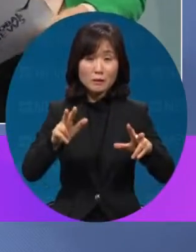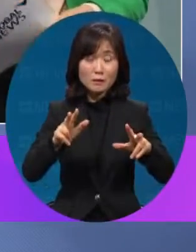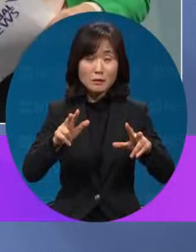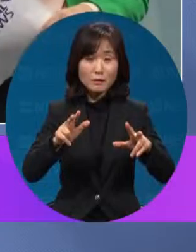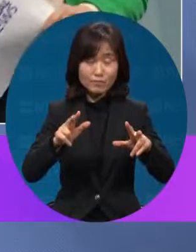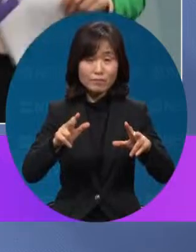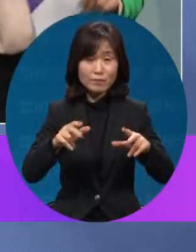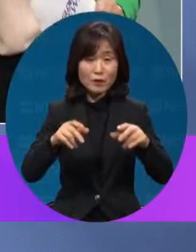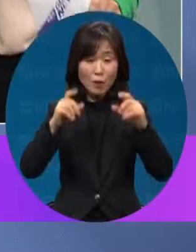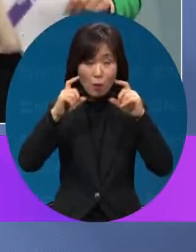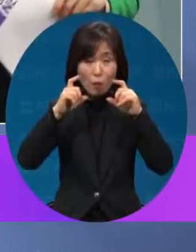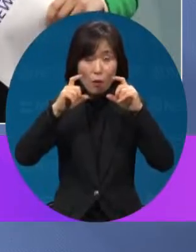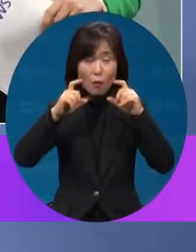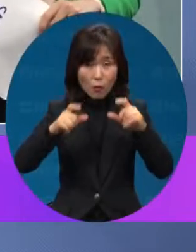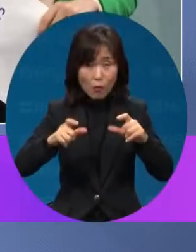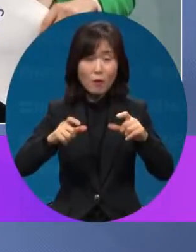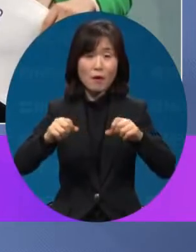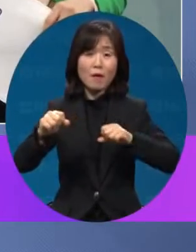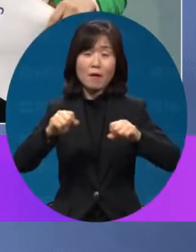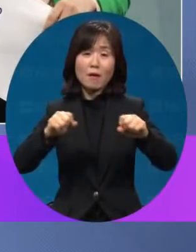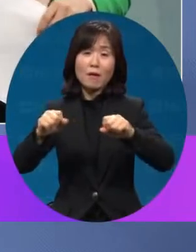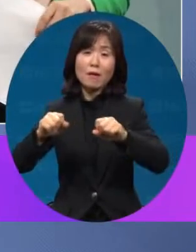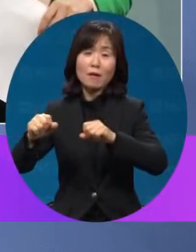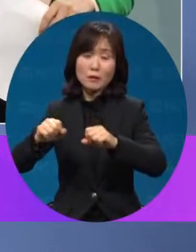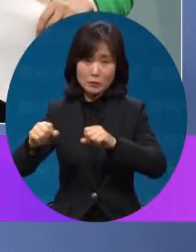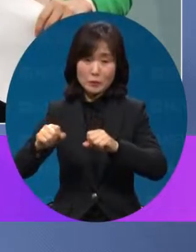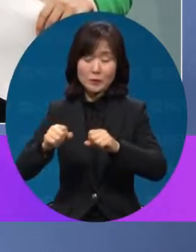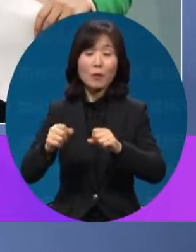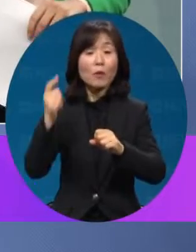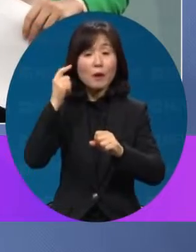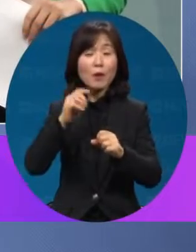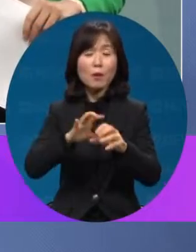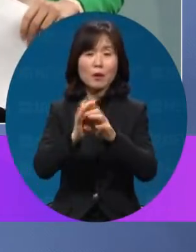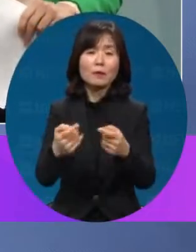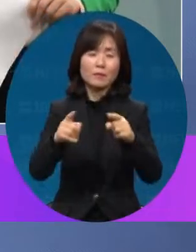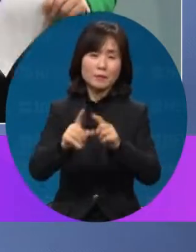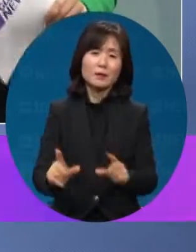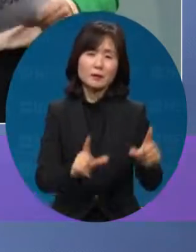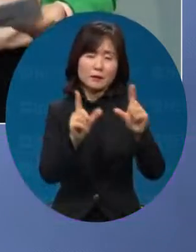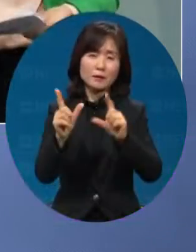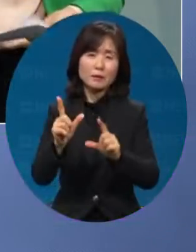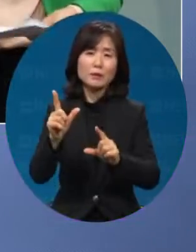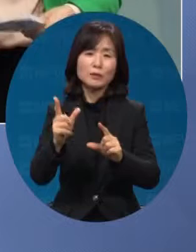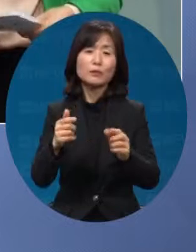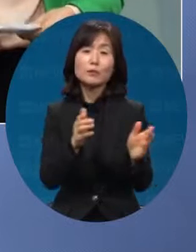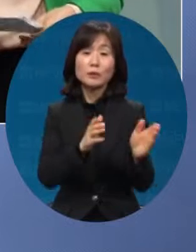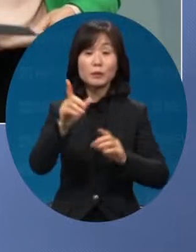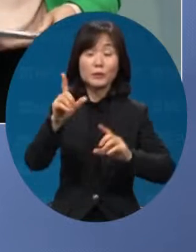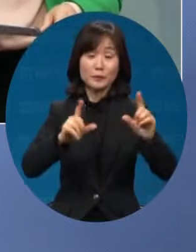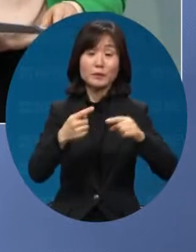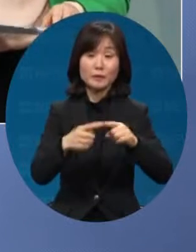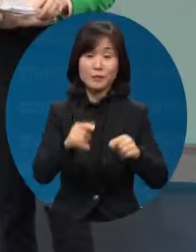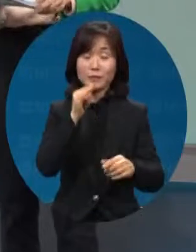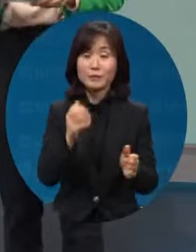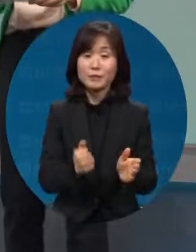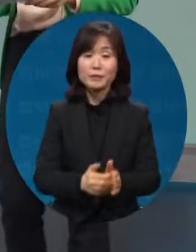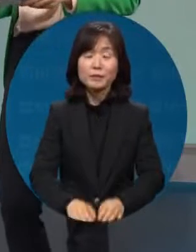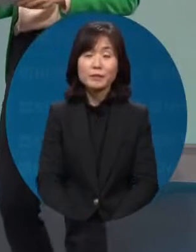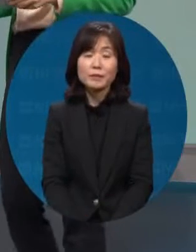조치에 앞장서온 이 주지사들조차 이 코로나19와 함께 살기를 준비하고 있음을 보여주는 것이라고 평가를 했습니다.